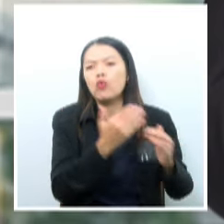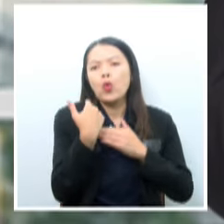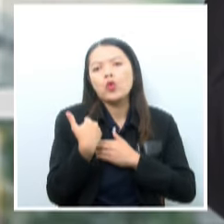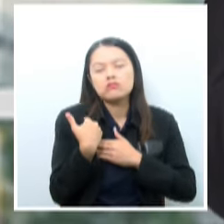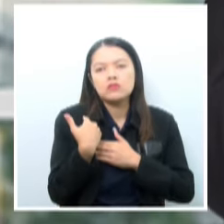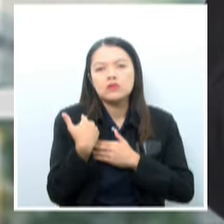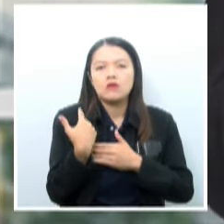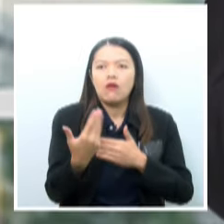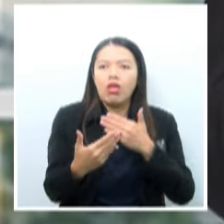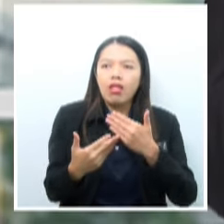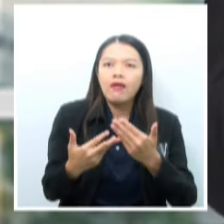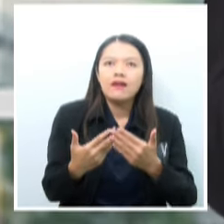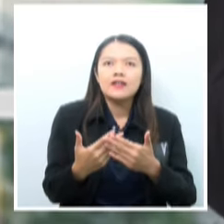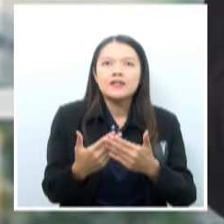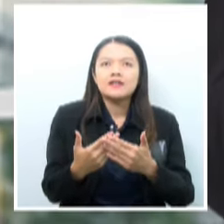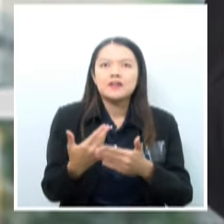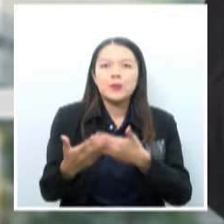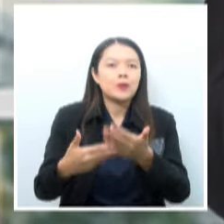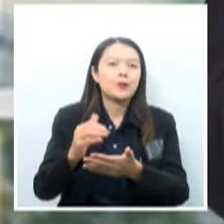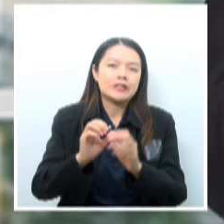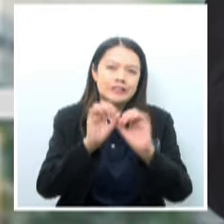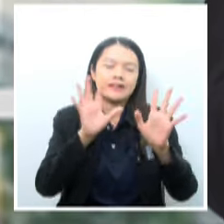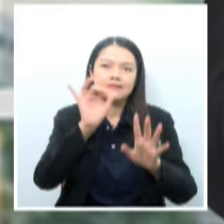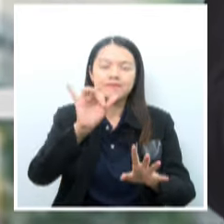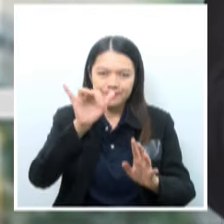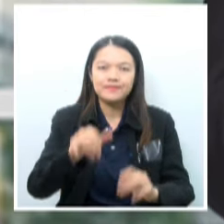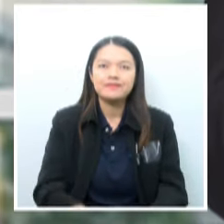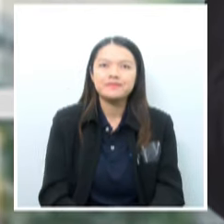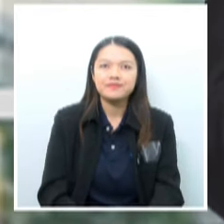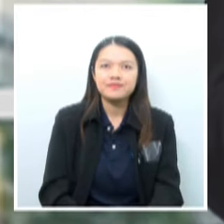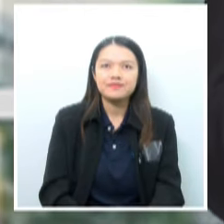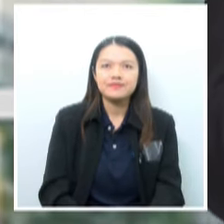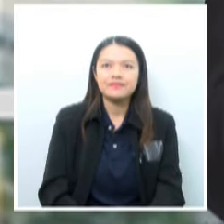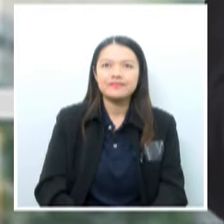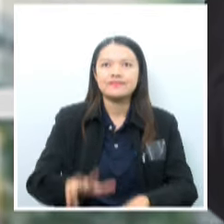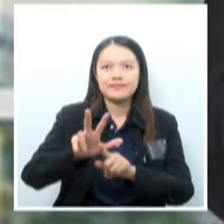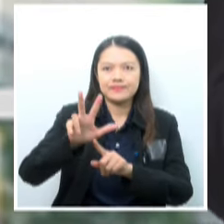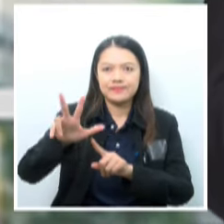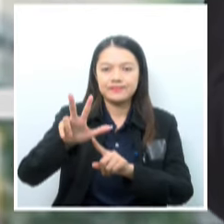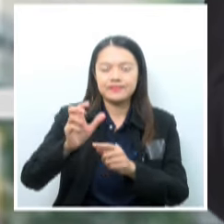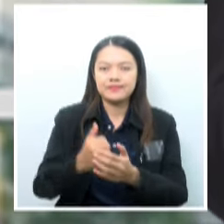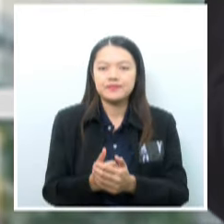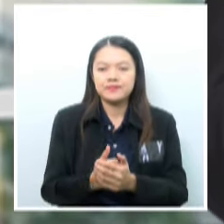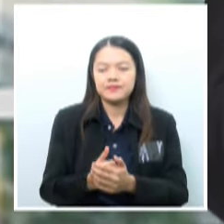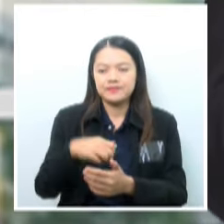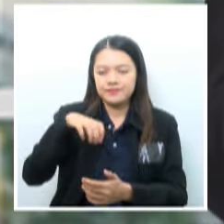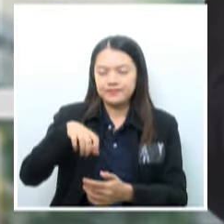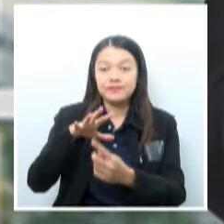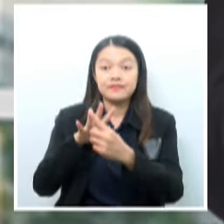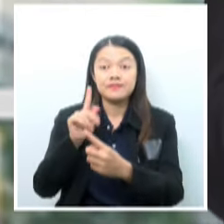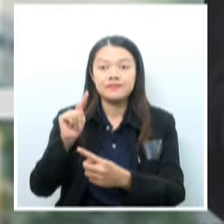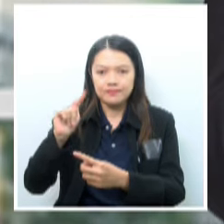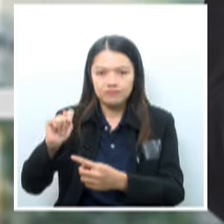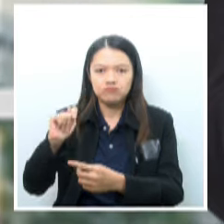การขับเคลื่อนก็เลยอาจจะยังไม่เด่นชัดหรืออย่างที่สามทางเขตพื้นที่เองไม่เข้า